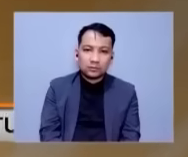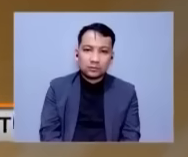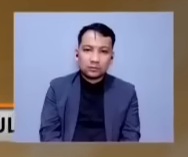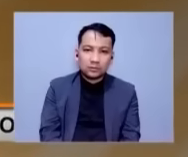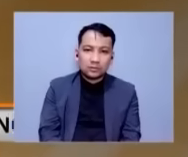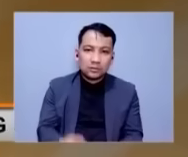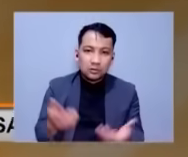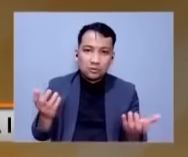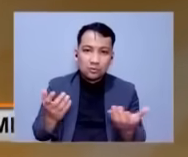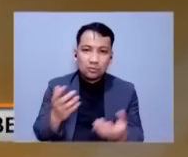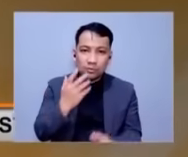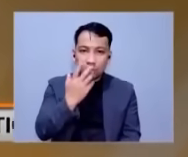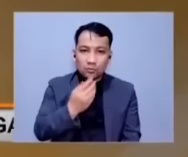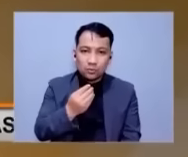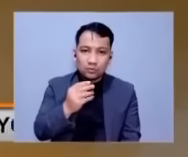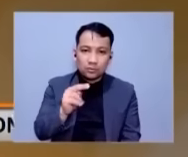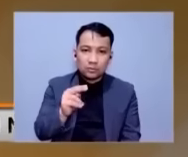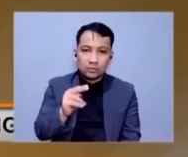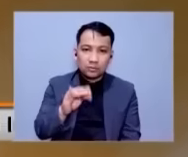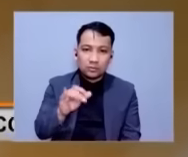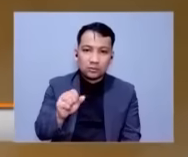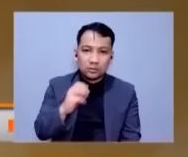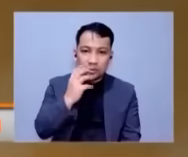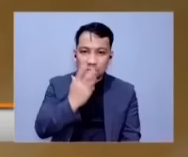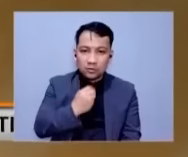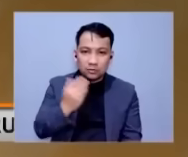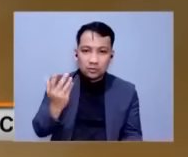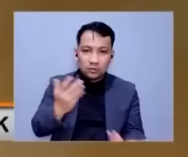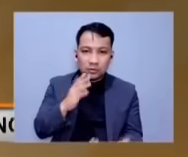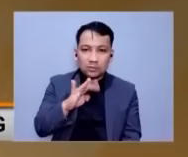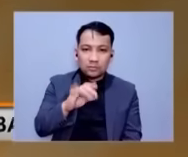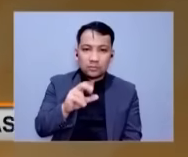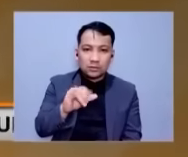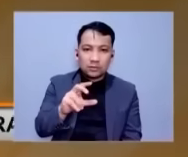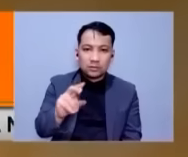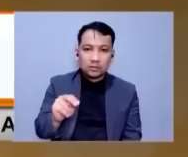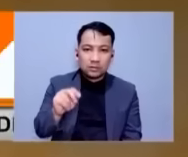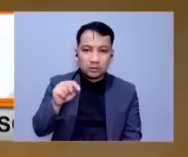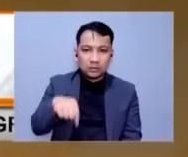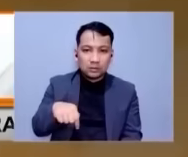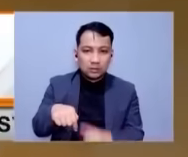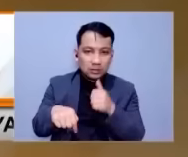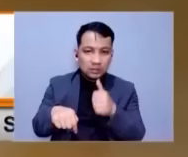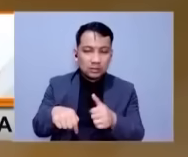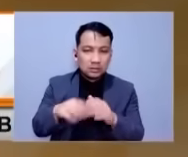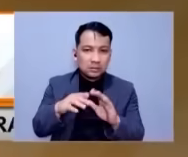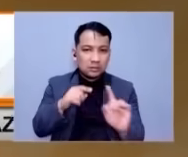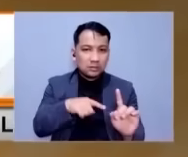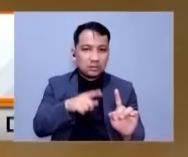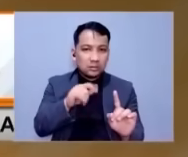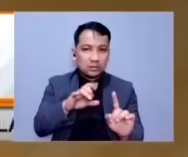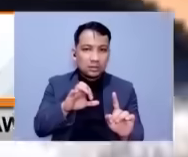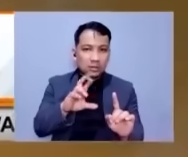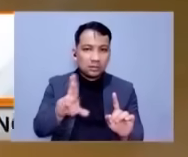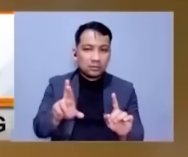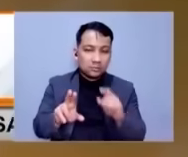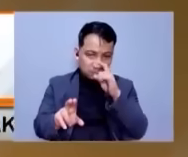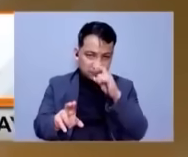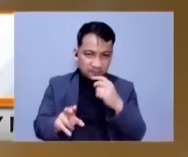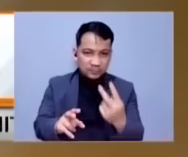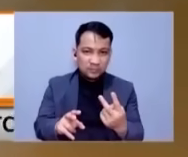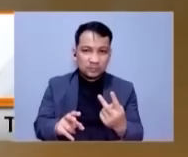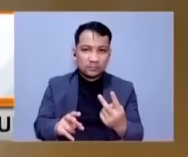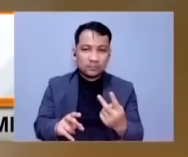who? Who is Beyonce? Beyonce's in her house. Meet Tyler! As in 2 years old, siya na ata